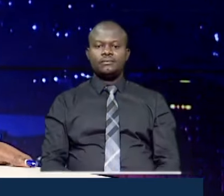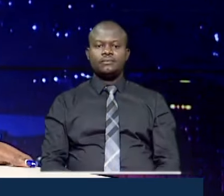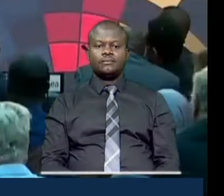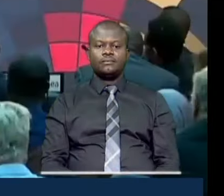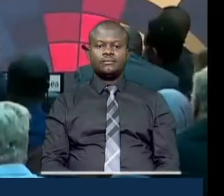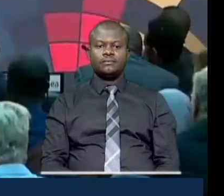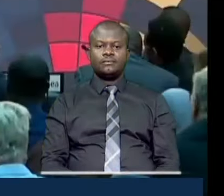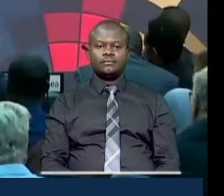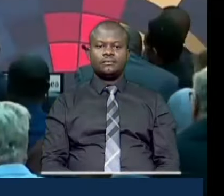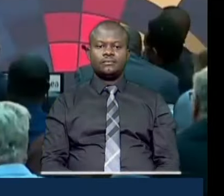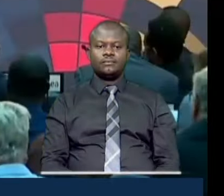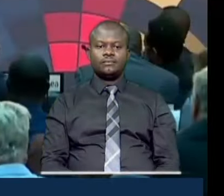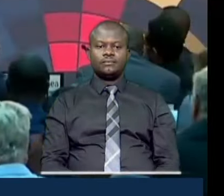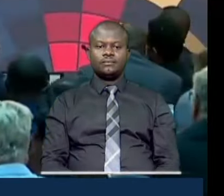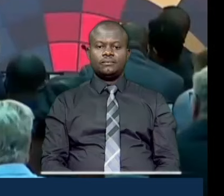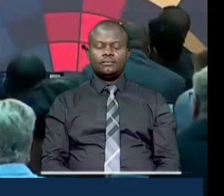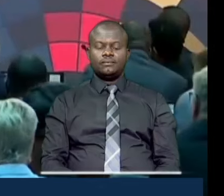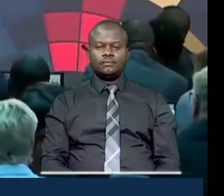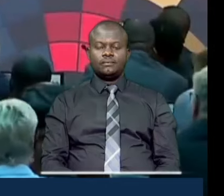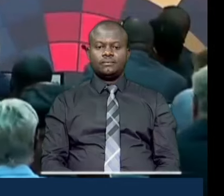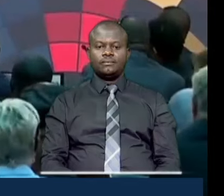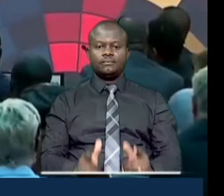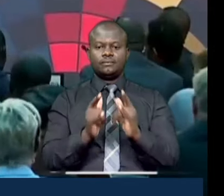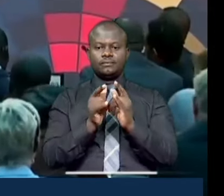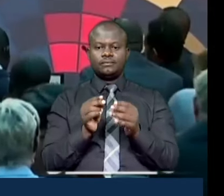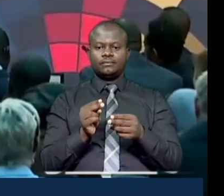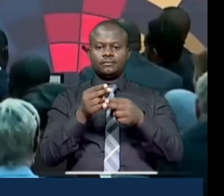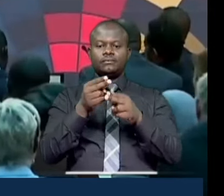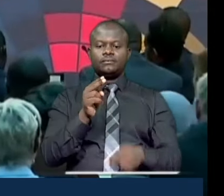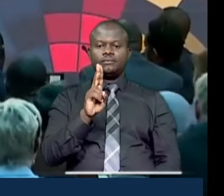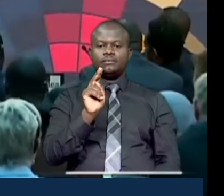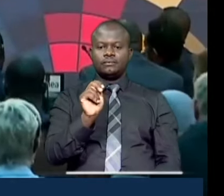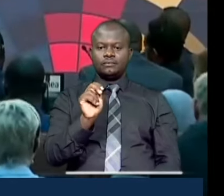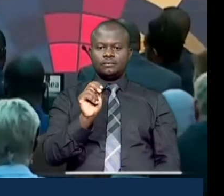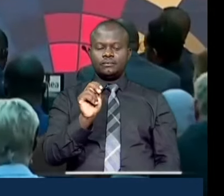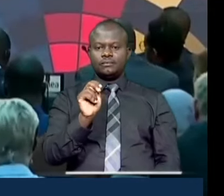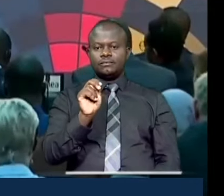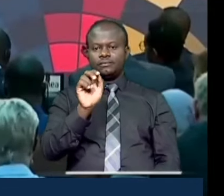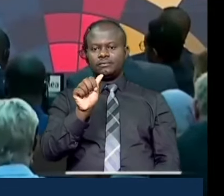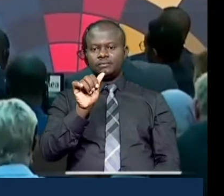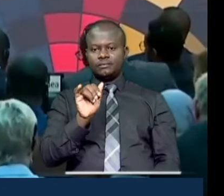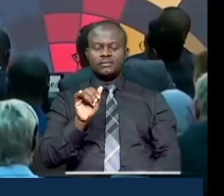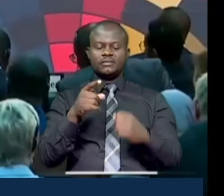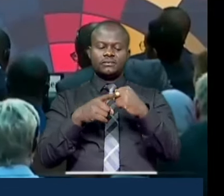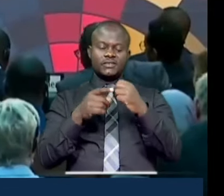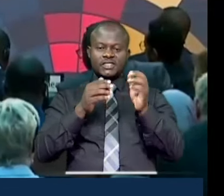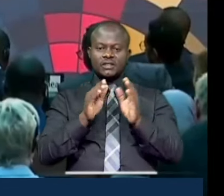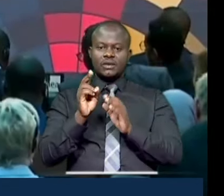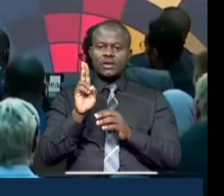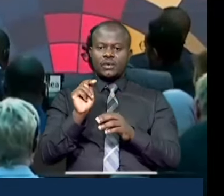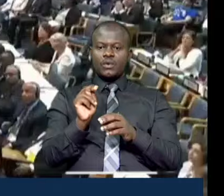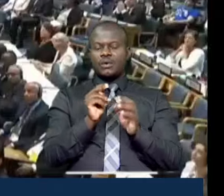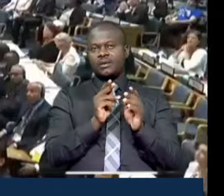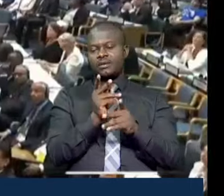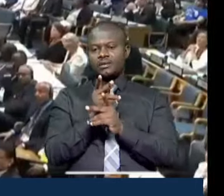For hosting UNEP one of our Ni inama yahawe izina rya UNEP ya gatandatu yateguwe n'ishami ry'umuryango w'abibumbye ryita ku